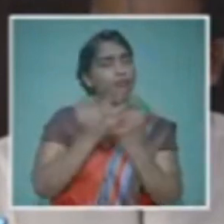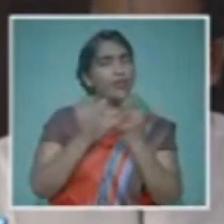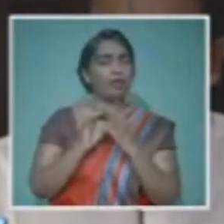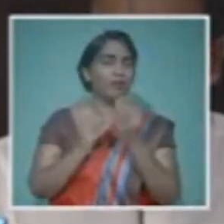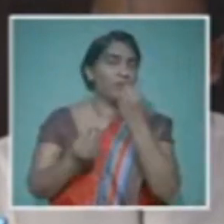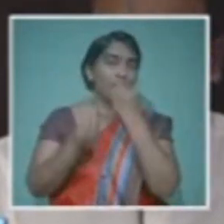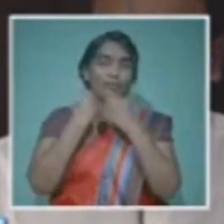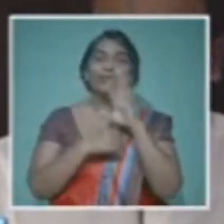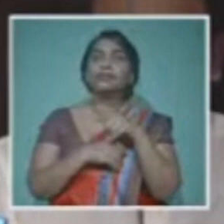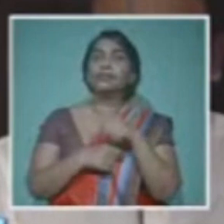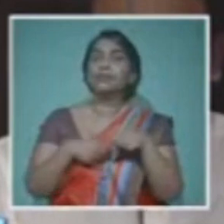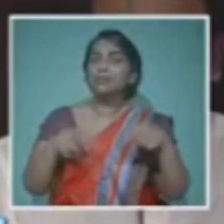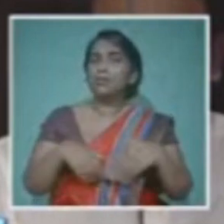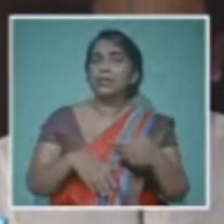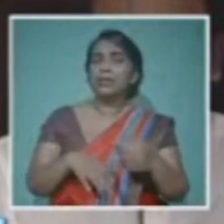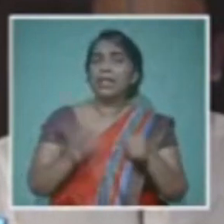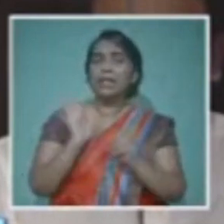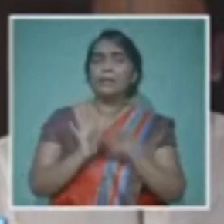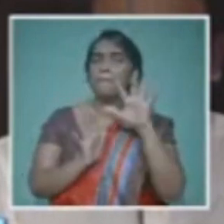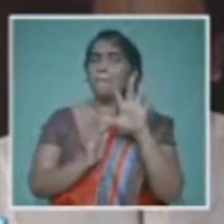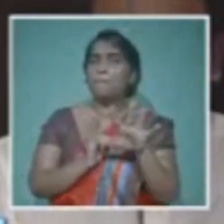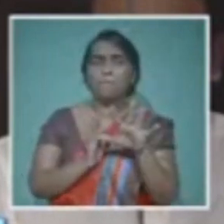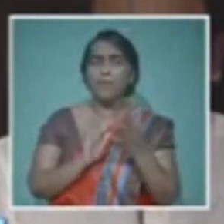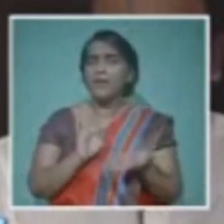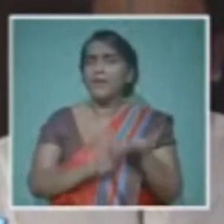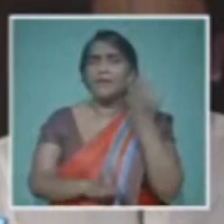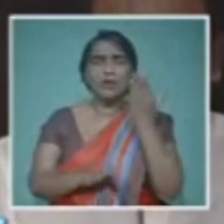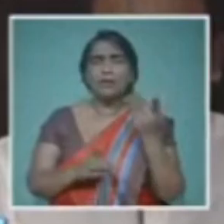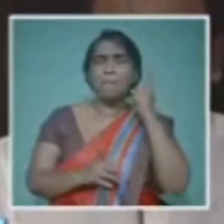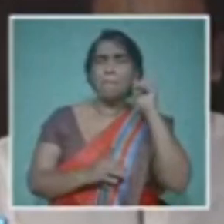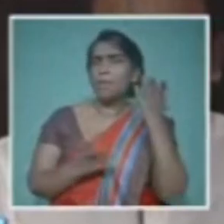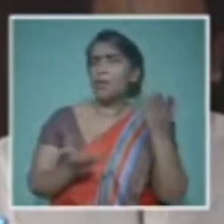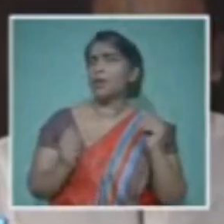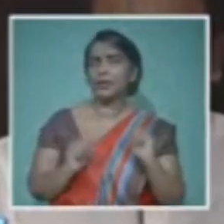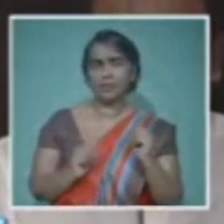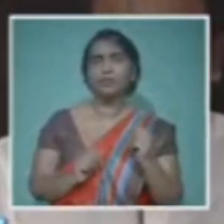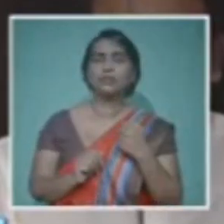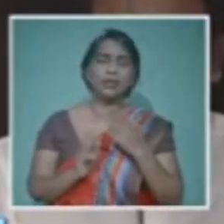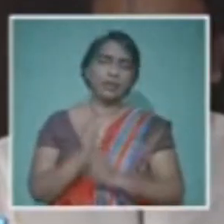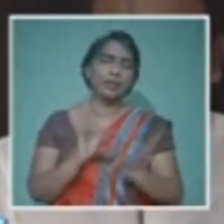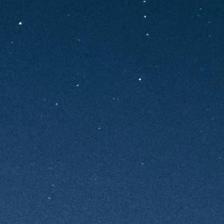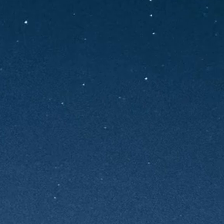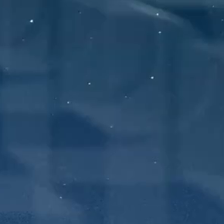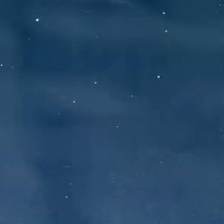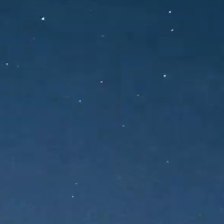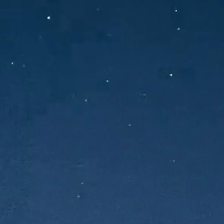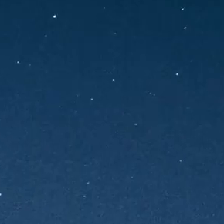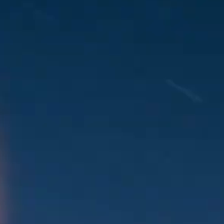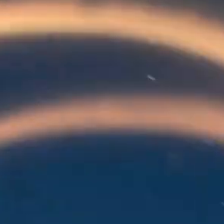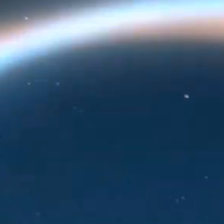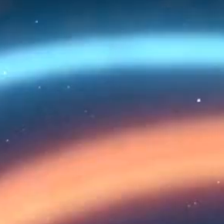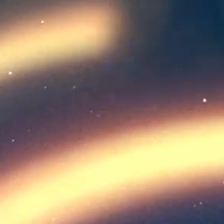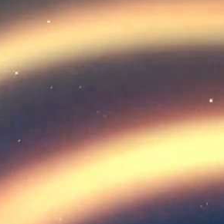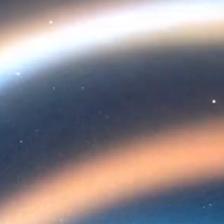නඩත්තු වෙන හින්දා තවම ඇයි මේ ලීටර් 5 වැඩි කරන්න ප්‍රමාද වෙන්නේ ඇයි කියන එක මම ඇමතුමාගෙන් අහන්න කැමතියි.